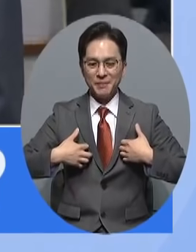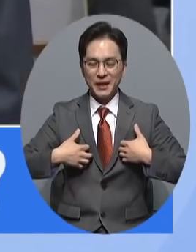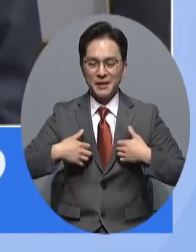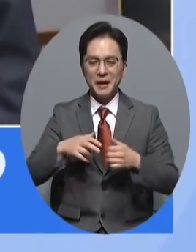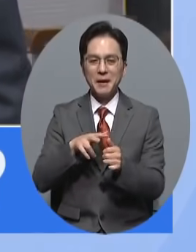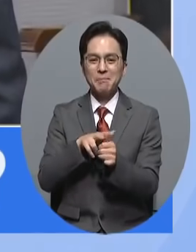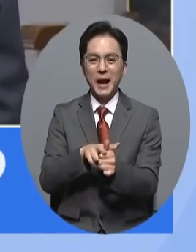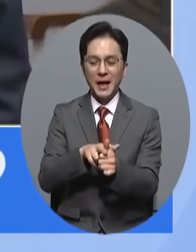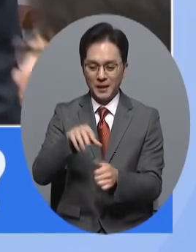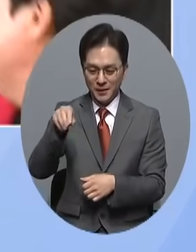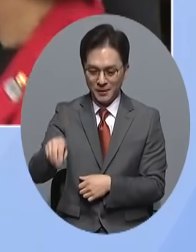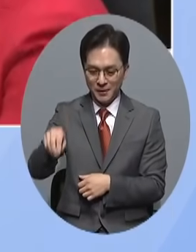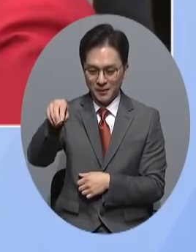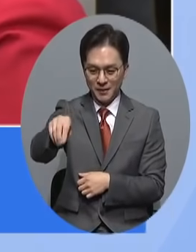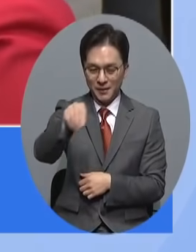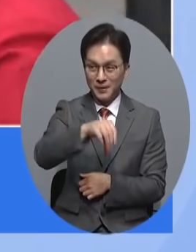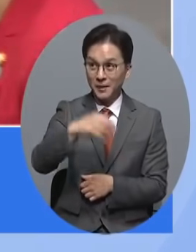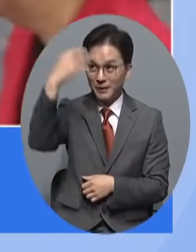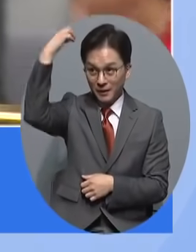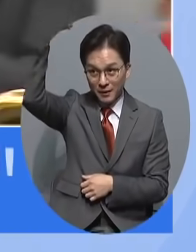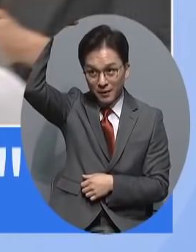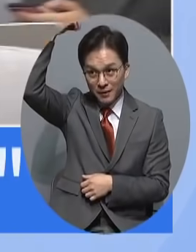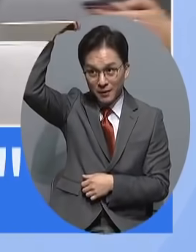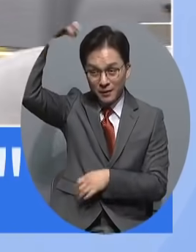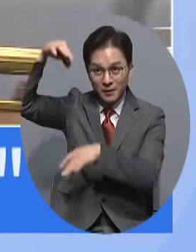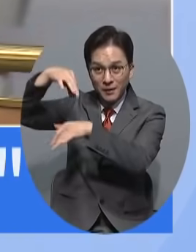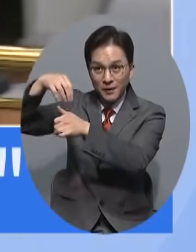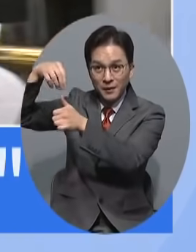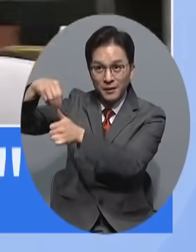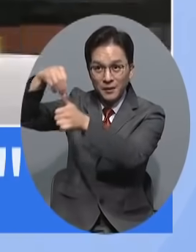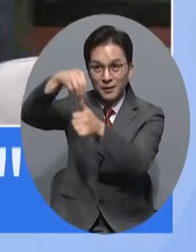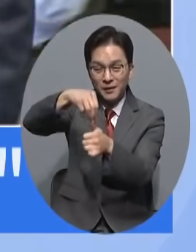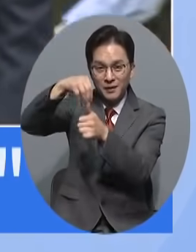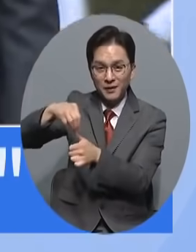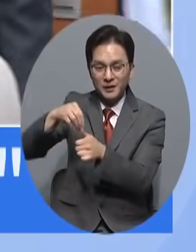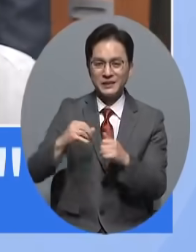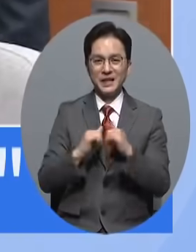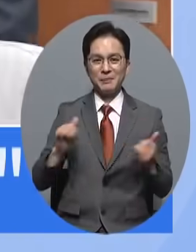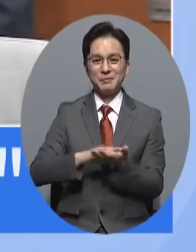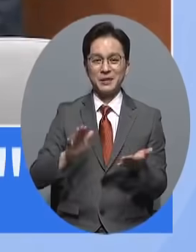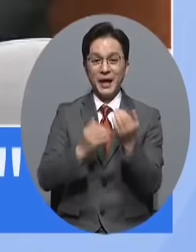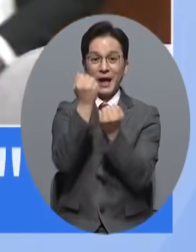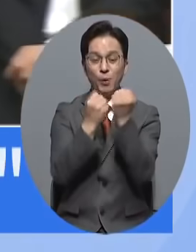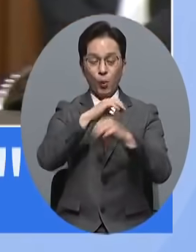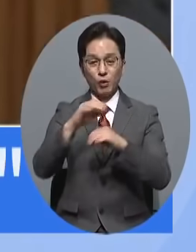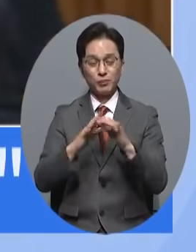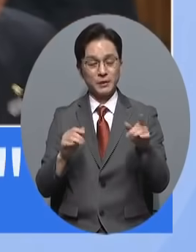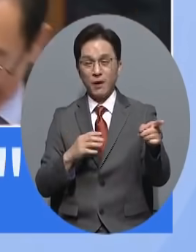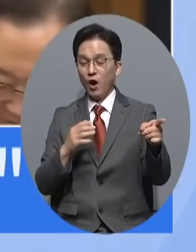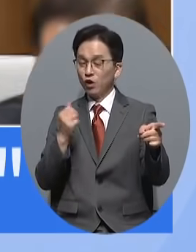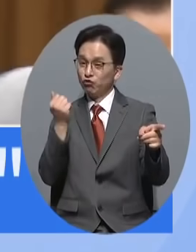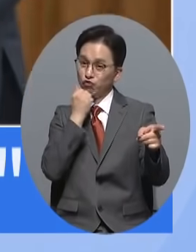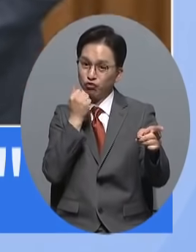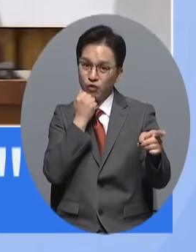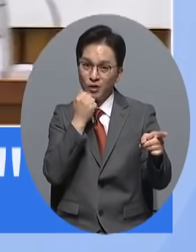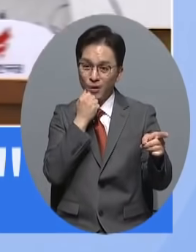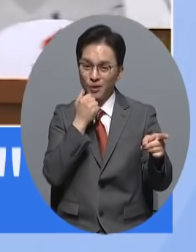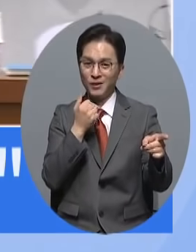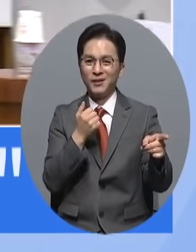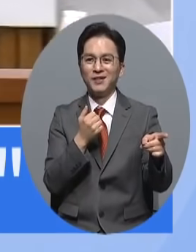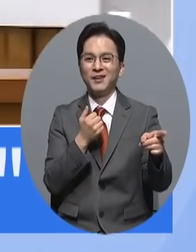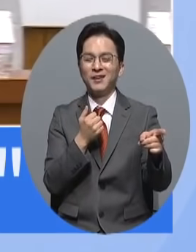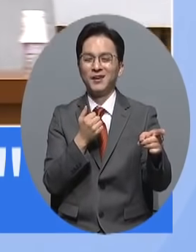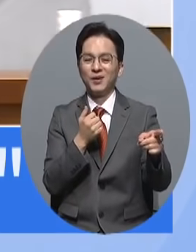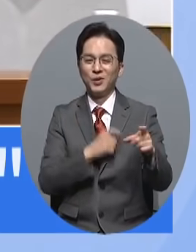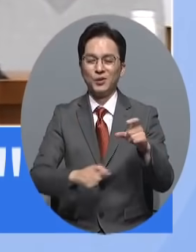전에 원내 지도부가 이걸 알았었으면은 최소한 추석 사이에 공격의 프레임을 좀 바꾸든가 아니면 우리 내부부터